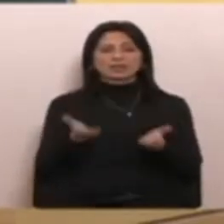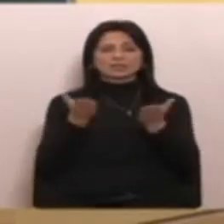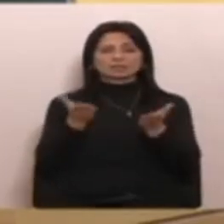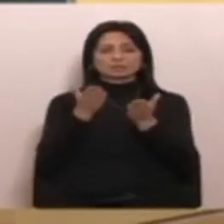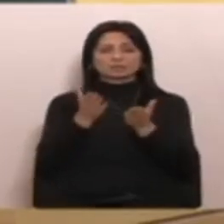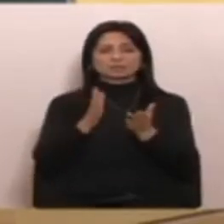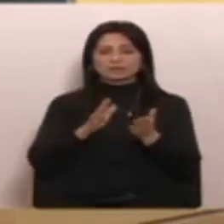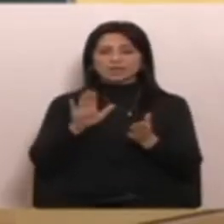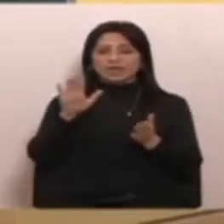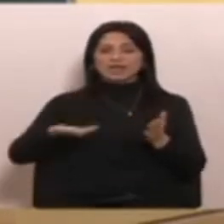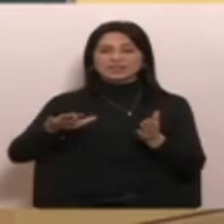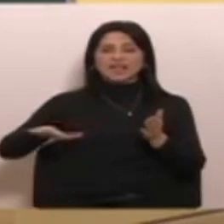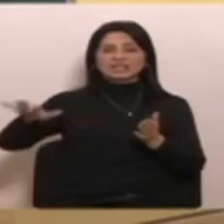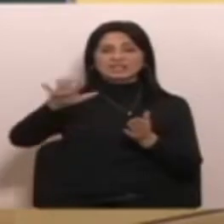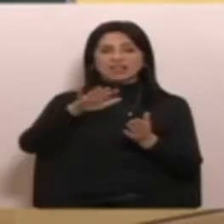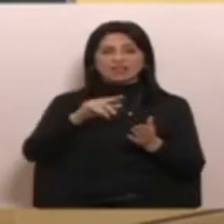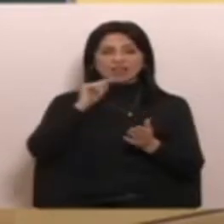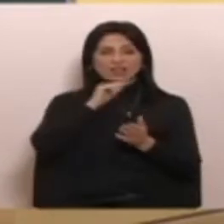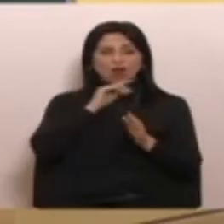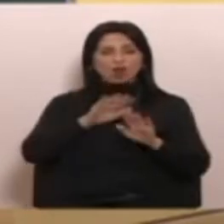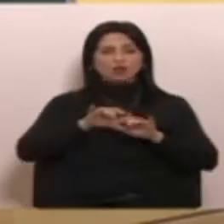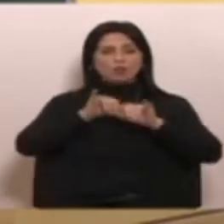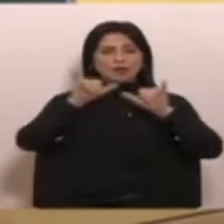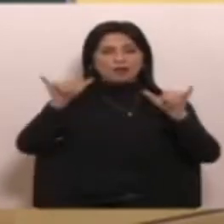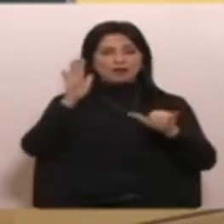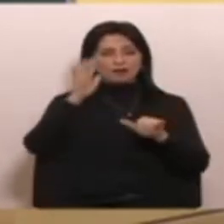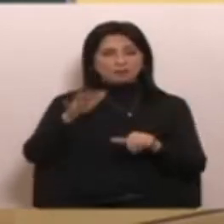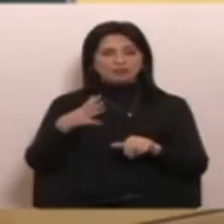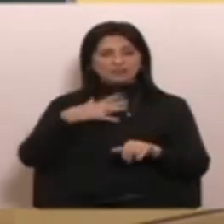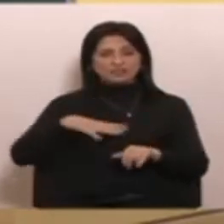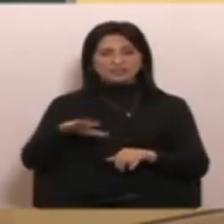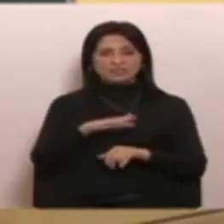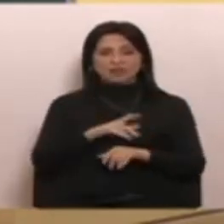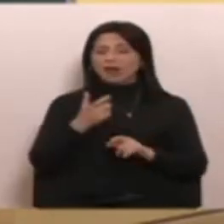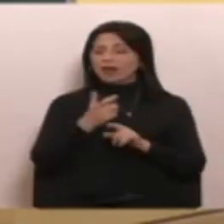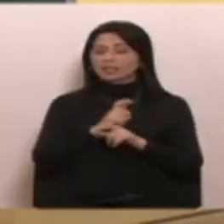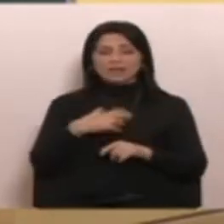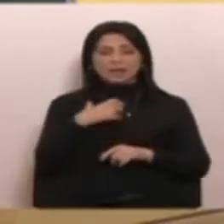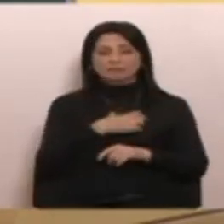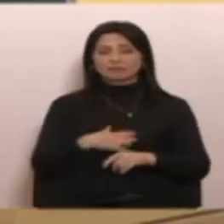დასავლეთ საქართველოს ეკონომიკურ განვითარებას. რაც ყველაზე მნიშვნელოვანია,